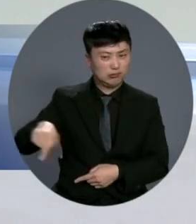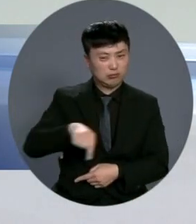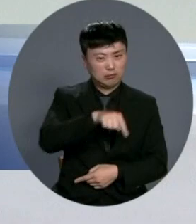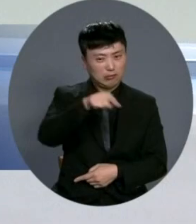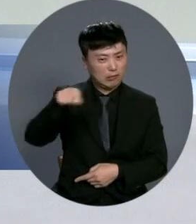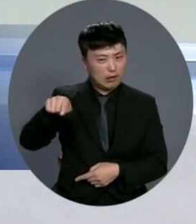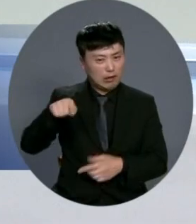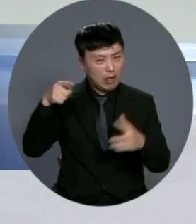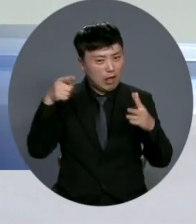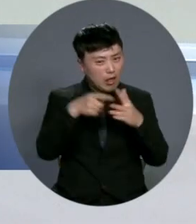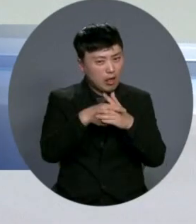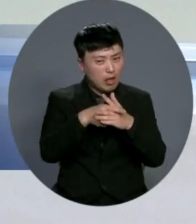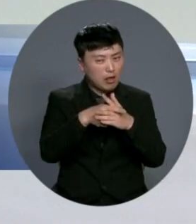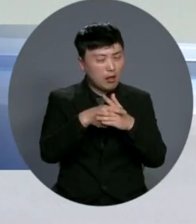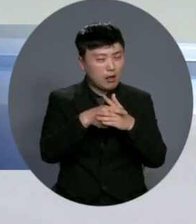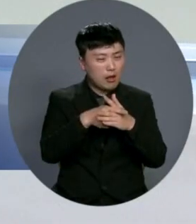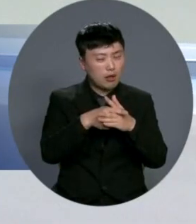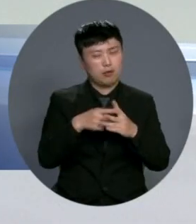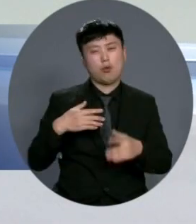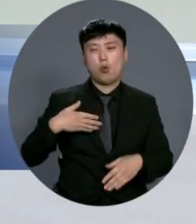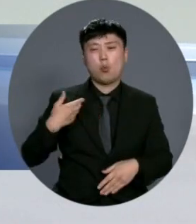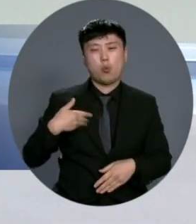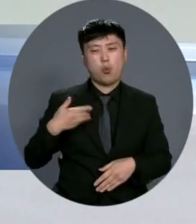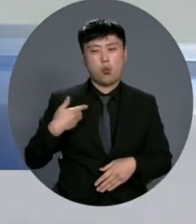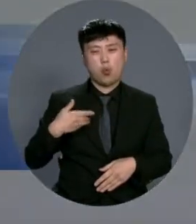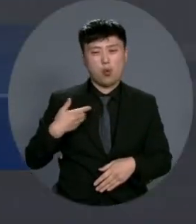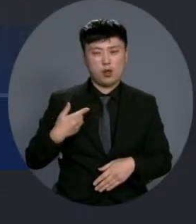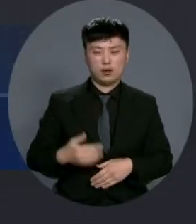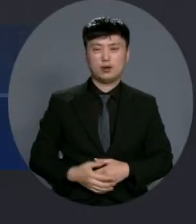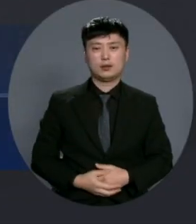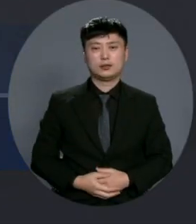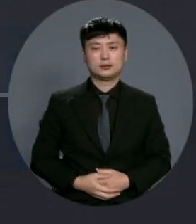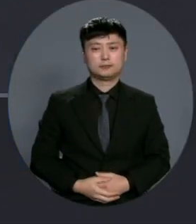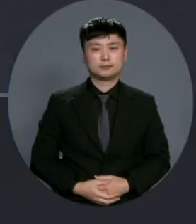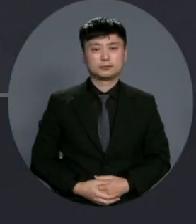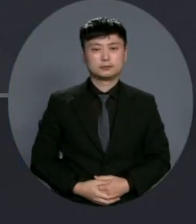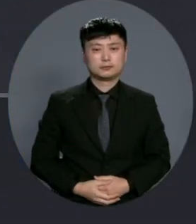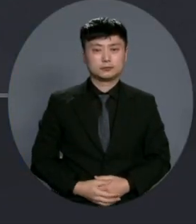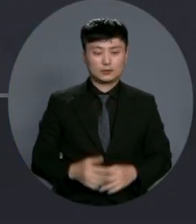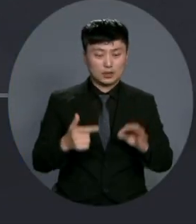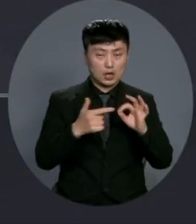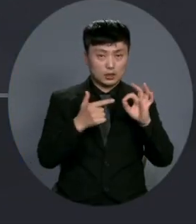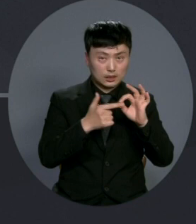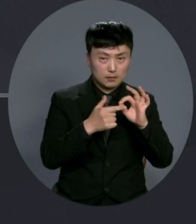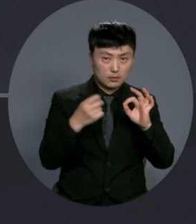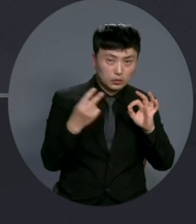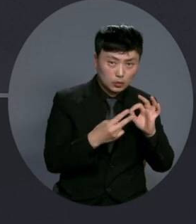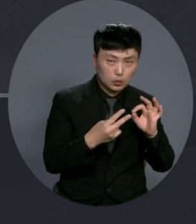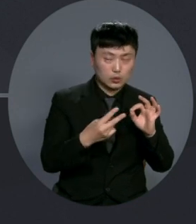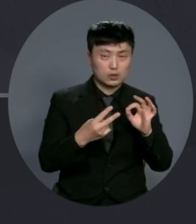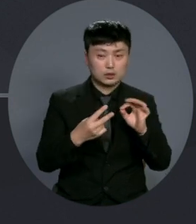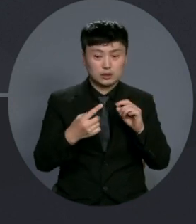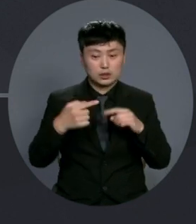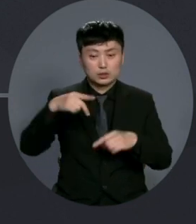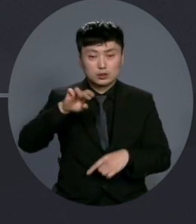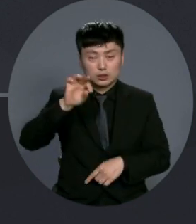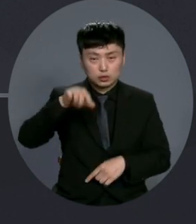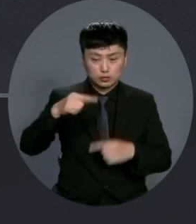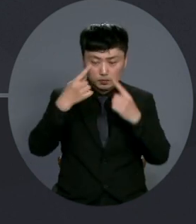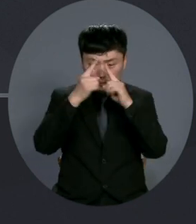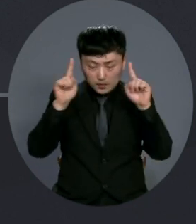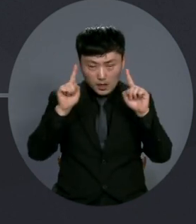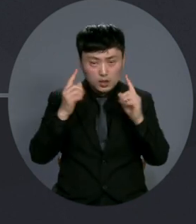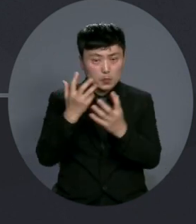요게 아직 중간 정도에 불과하다고 보는데 있습니다 영남대와 성균관대 연구팀이 예측한 자료를